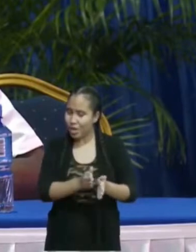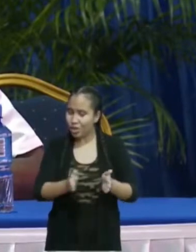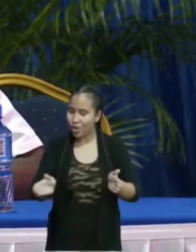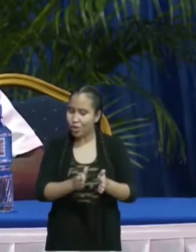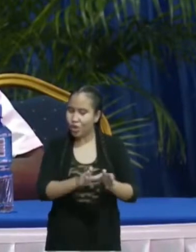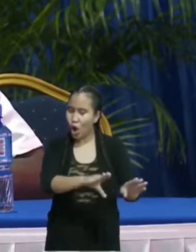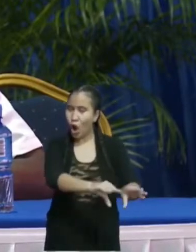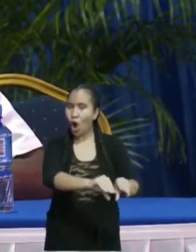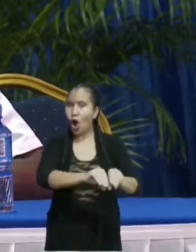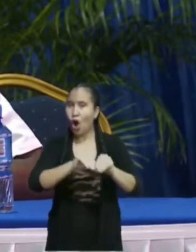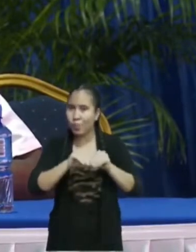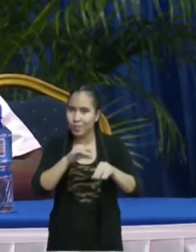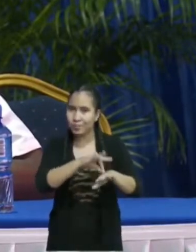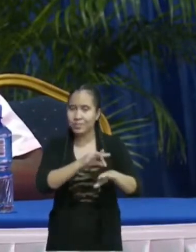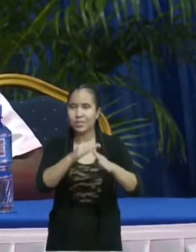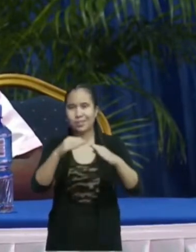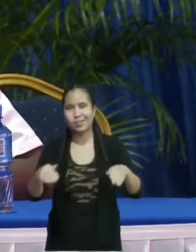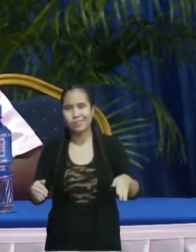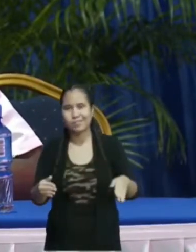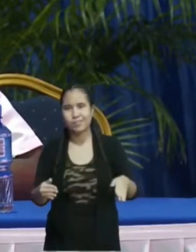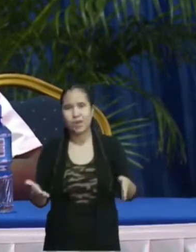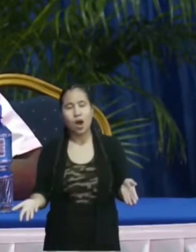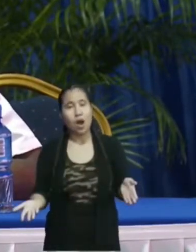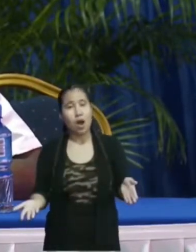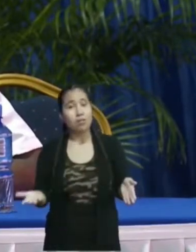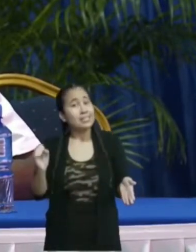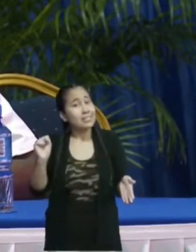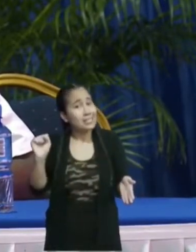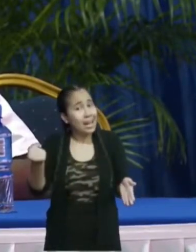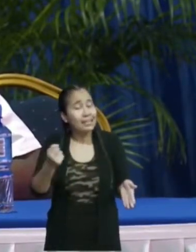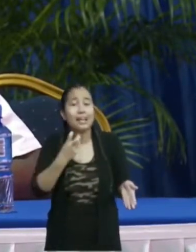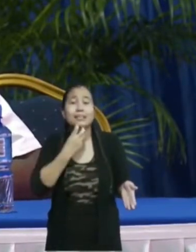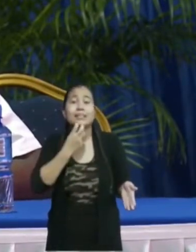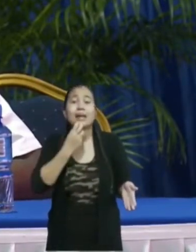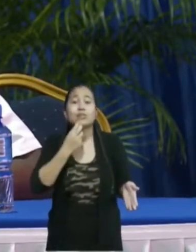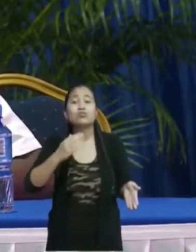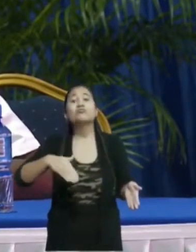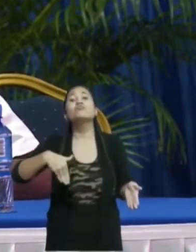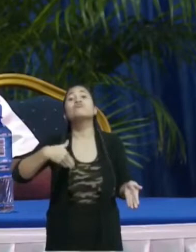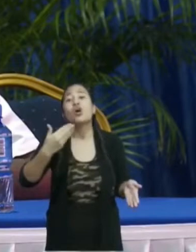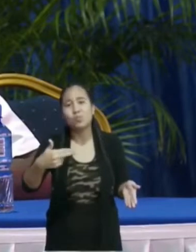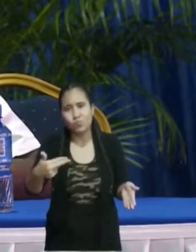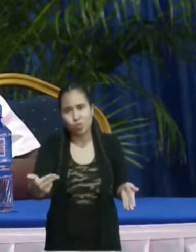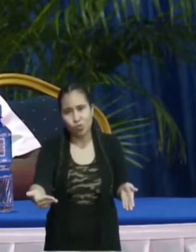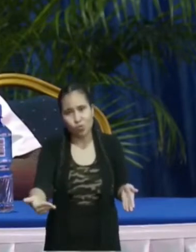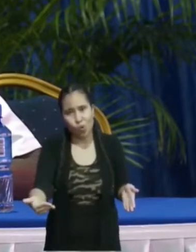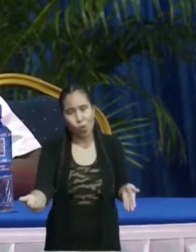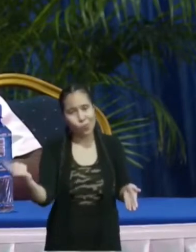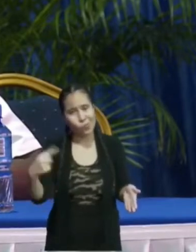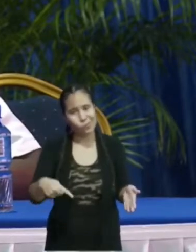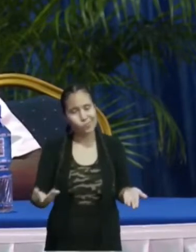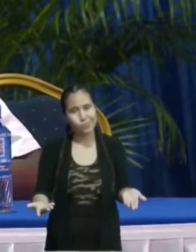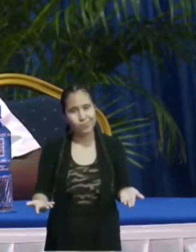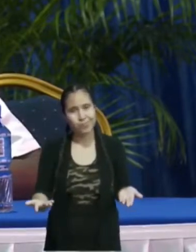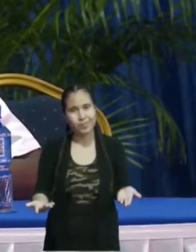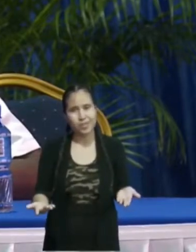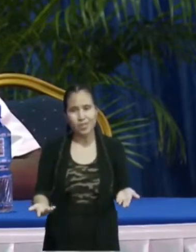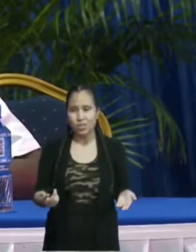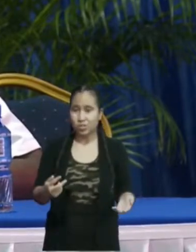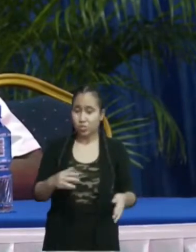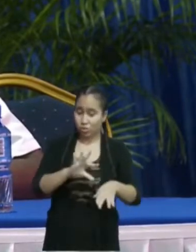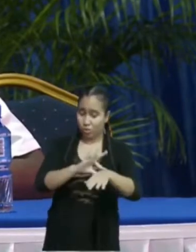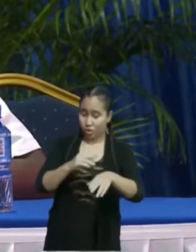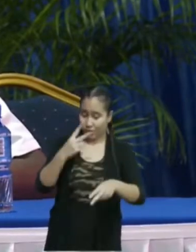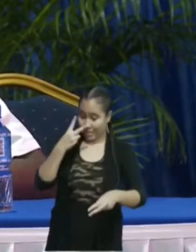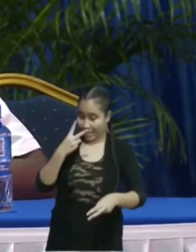ze hebben geen klachten, maar het kan ook zijn dat die klachten nog moeten komen. Dus die mensen observeer je voor 3 dagen,